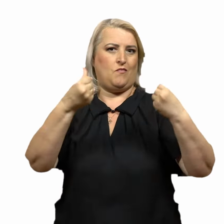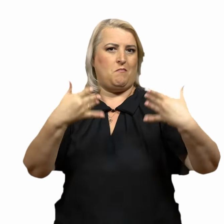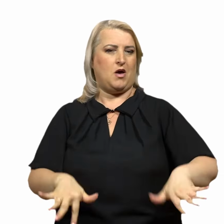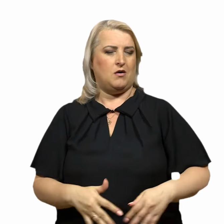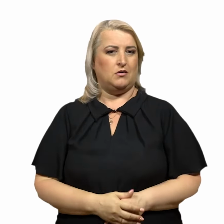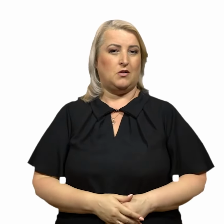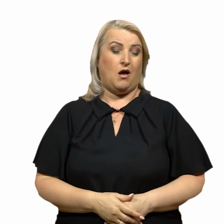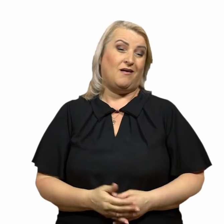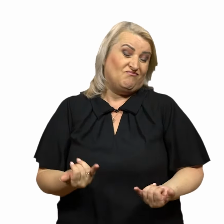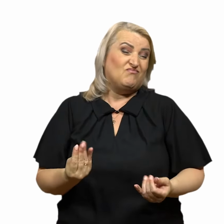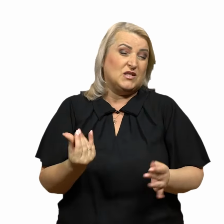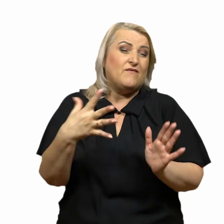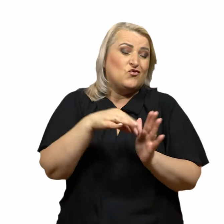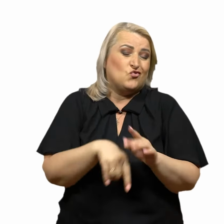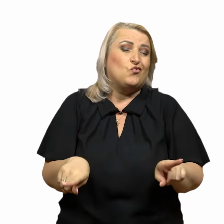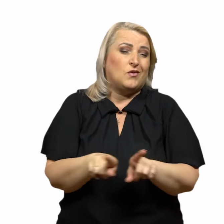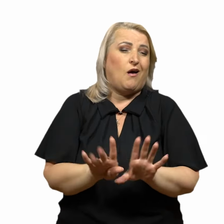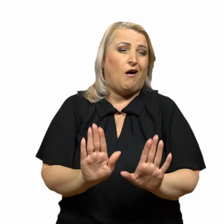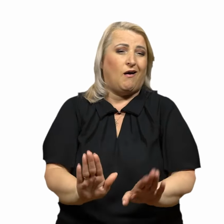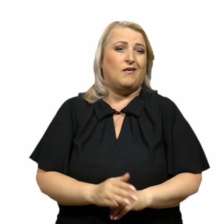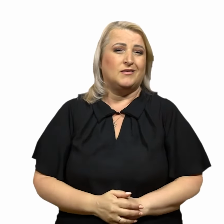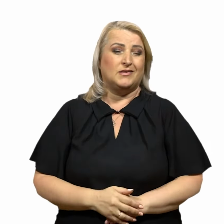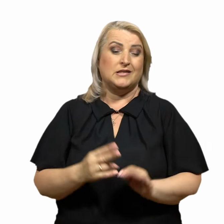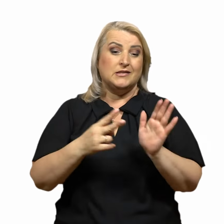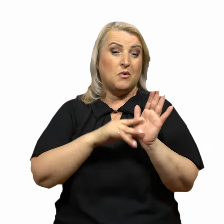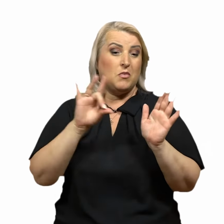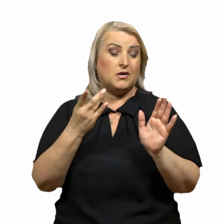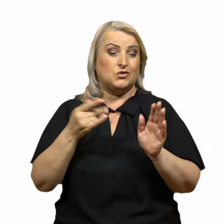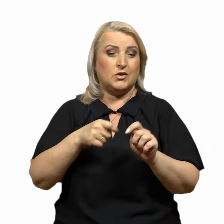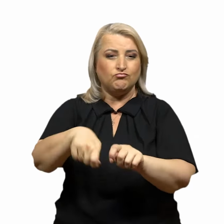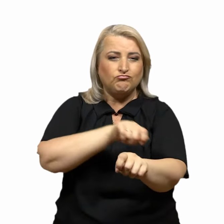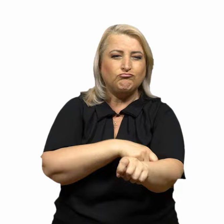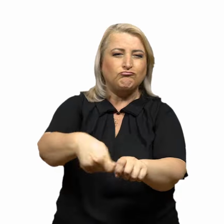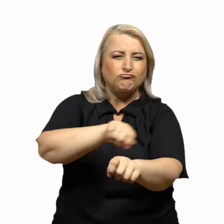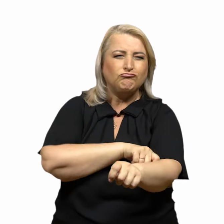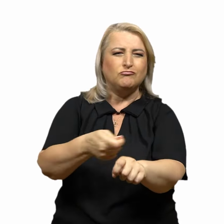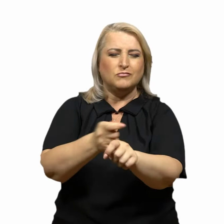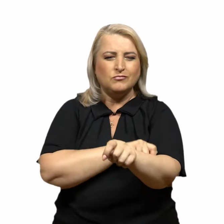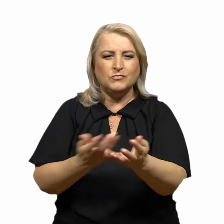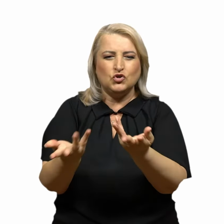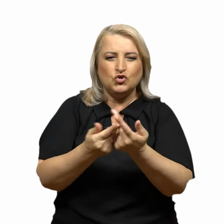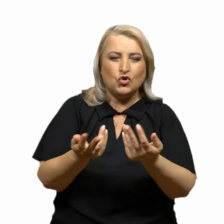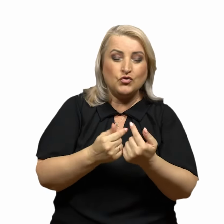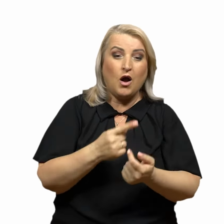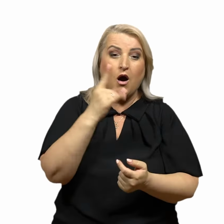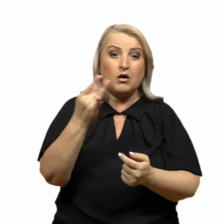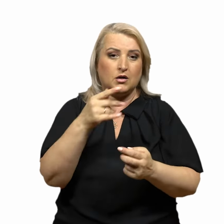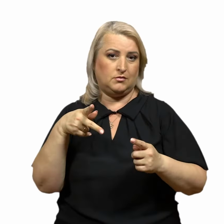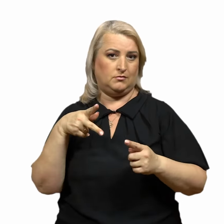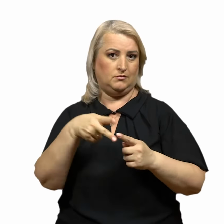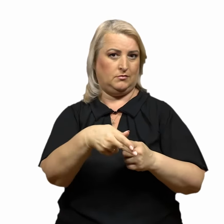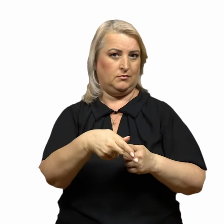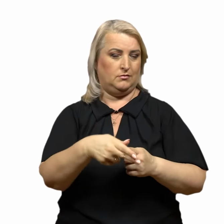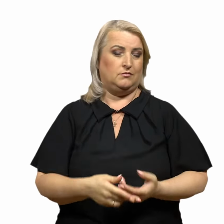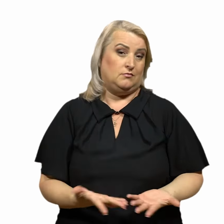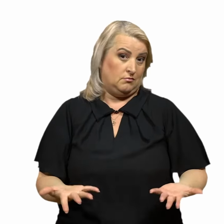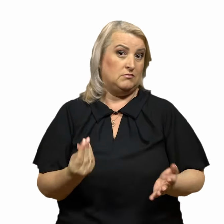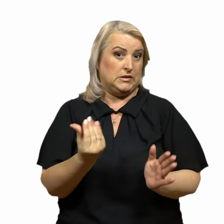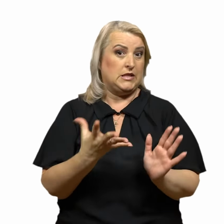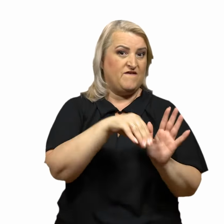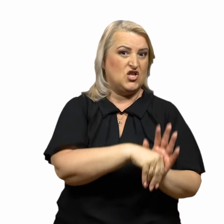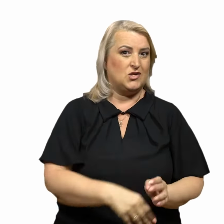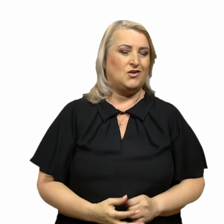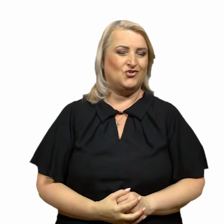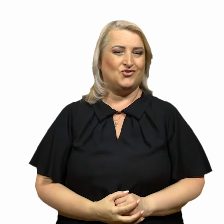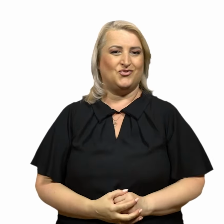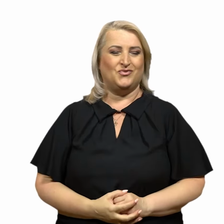investițiile cam așa e. De șapte ori trebuie să măsori, adică să calculezi, și odată să tai, adică să investești.